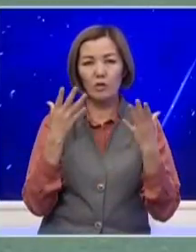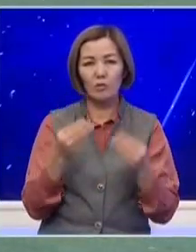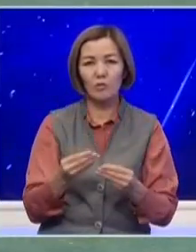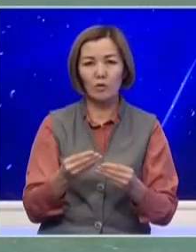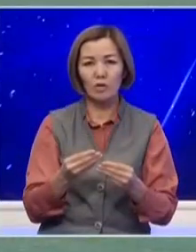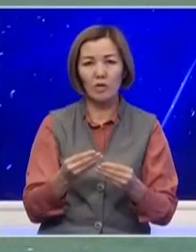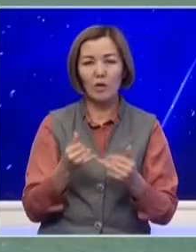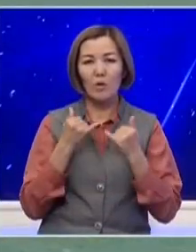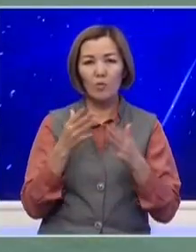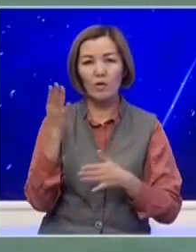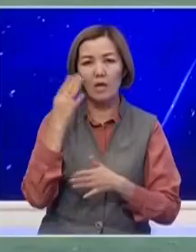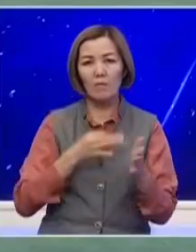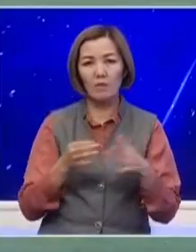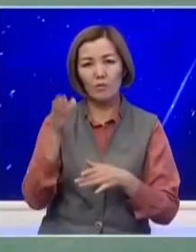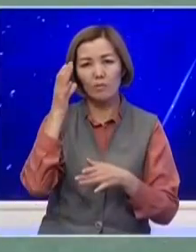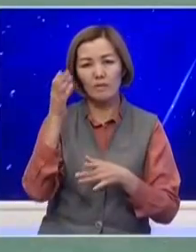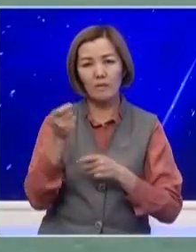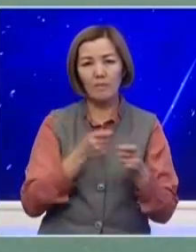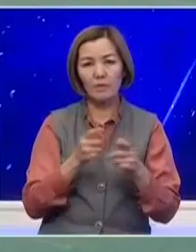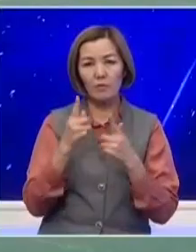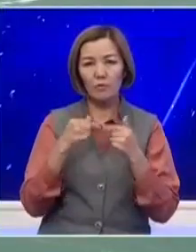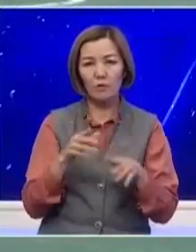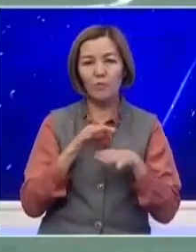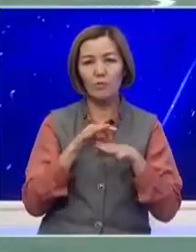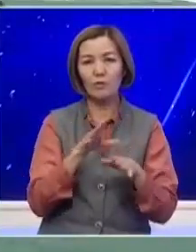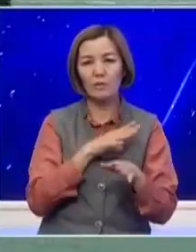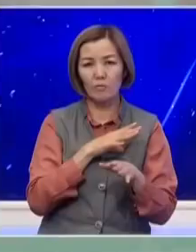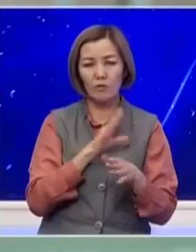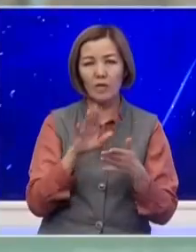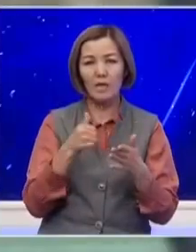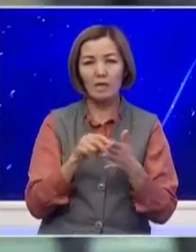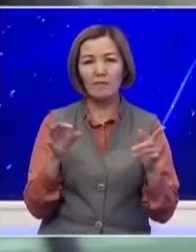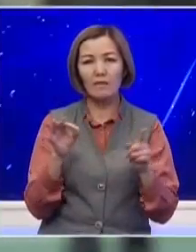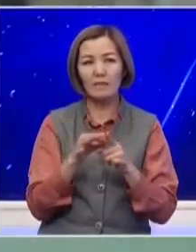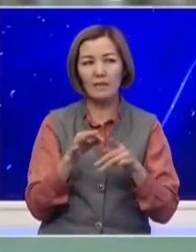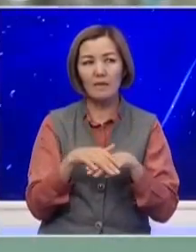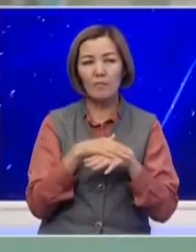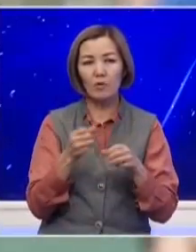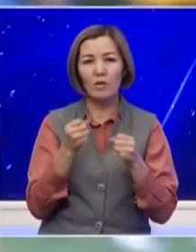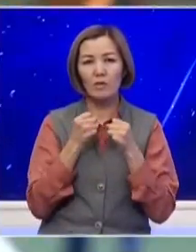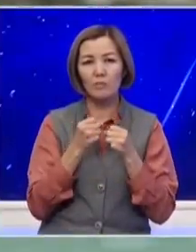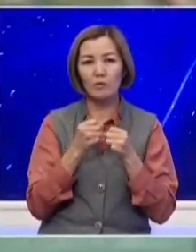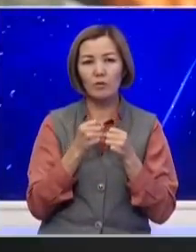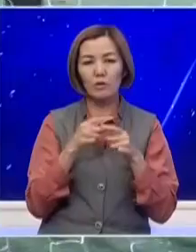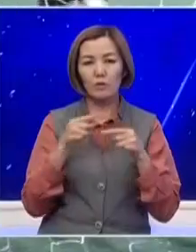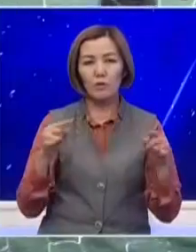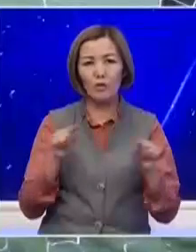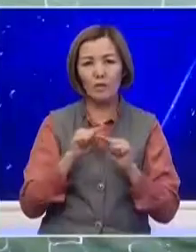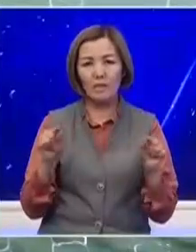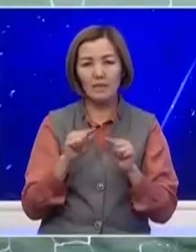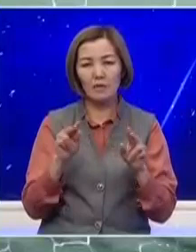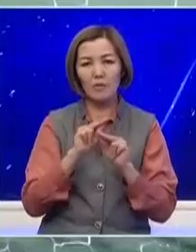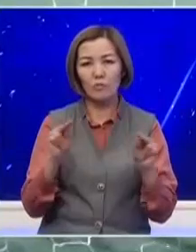шара отан қорғаушылар күніне орай Алматы облыстық білім басқармасының ұйытқы болуымен өткізіліп отыр. Негізгі